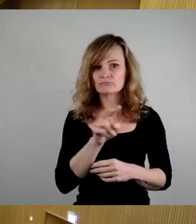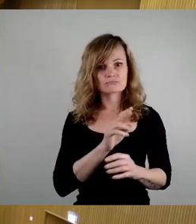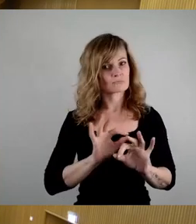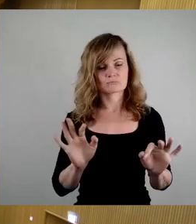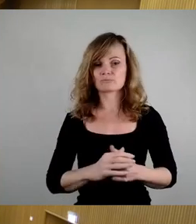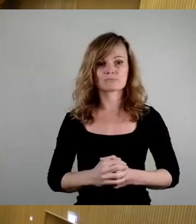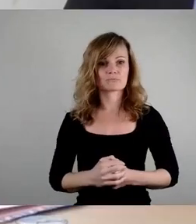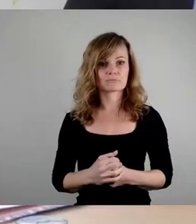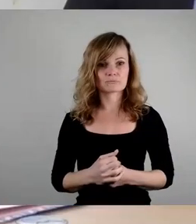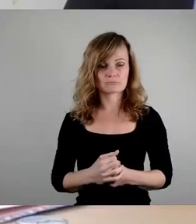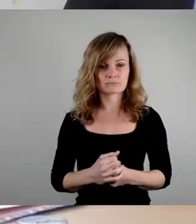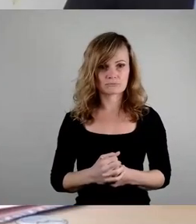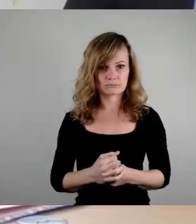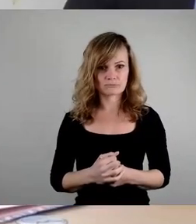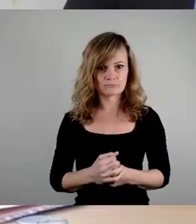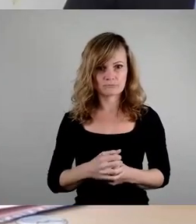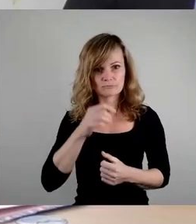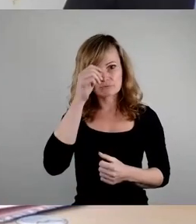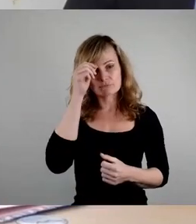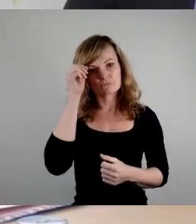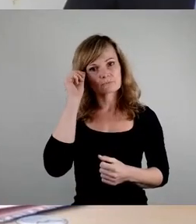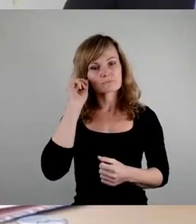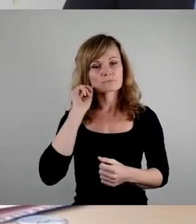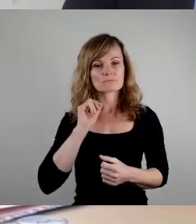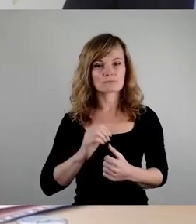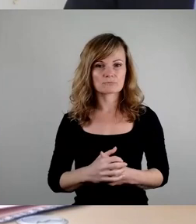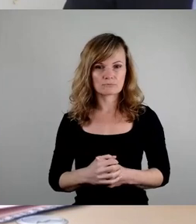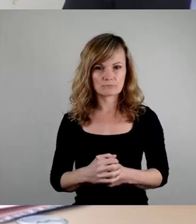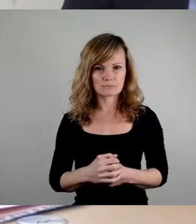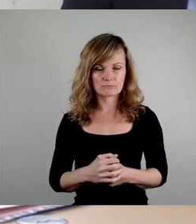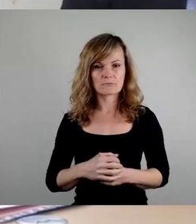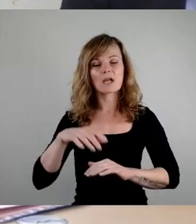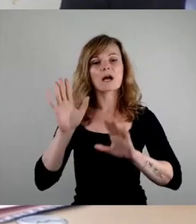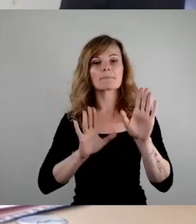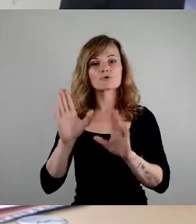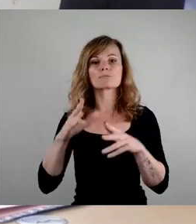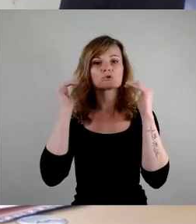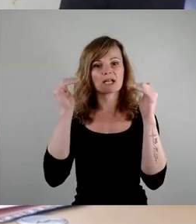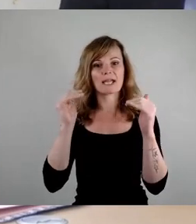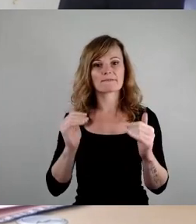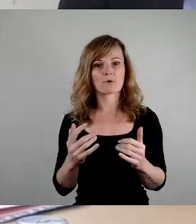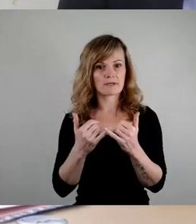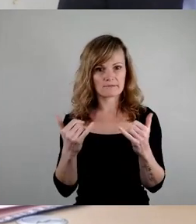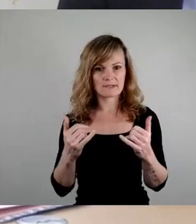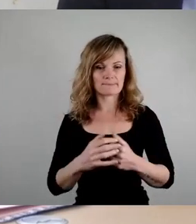erkennen. Ich würde mal von der Abstimmungsreihenfolge es so machen.